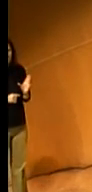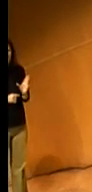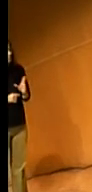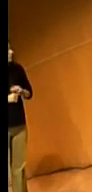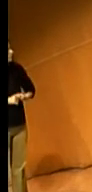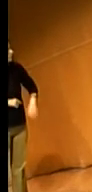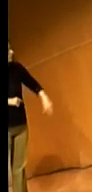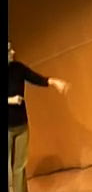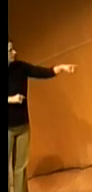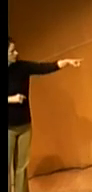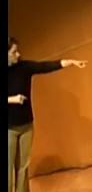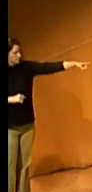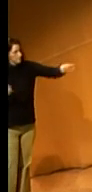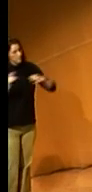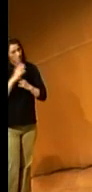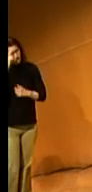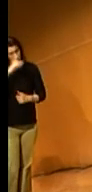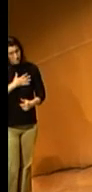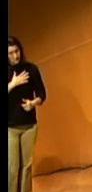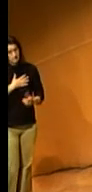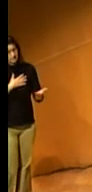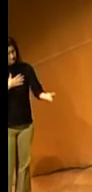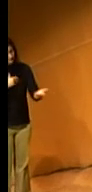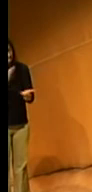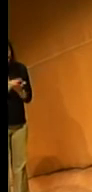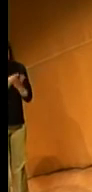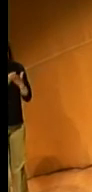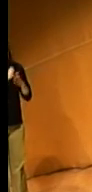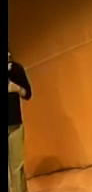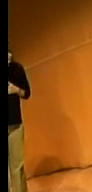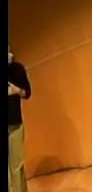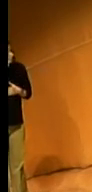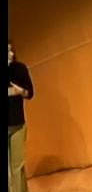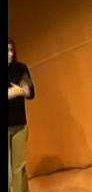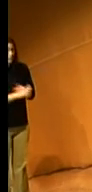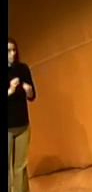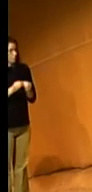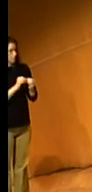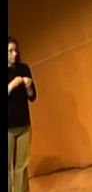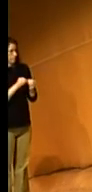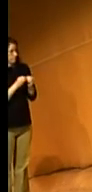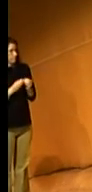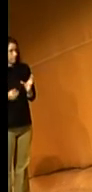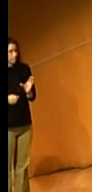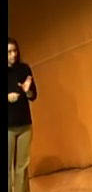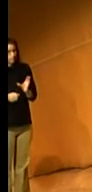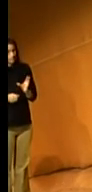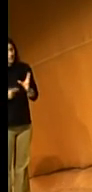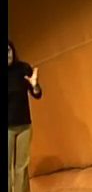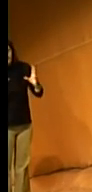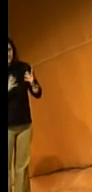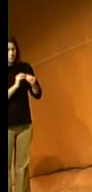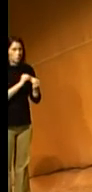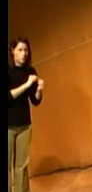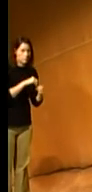Je trouve vraiment qu'on touche au cœur du problème, mais qu'on peut retourner aussi comme étant la richesse de